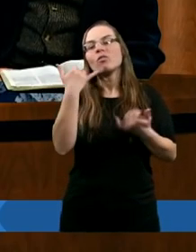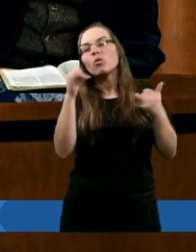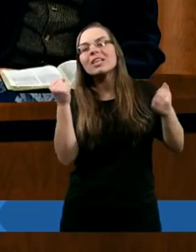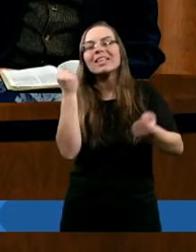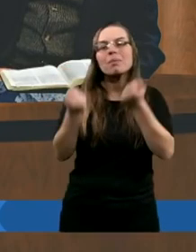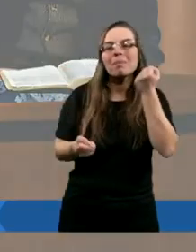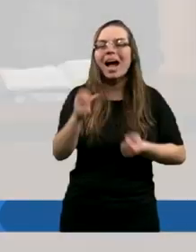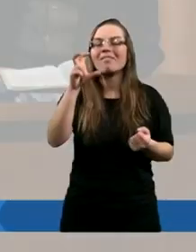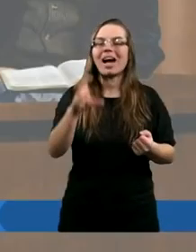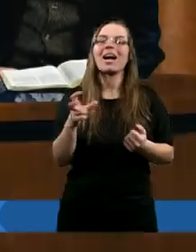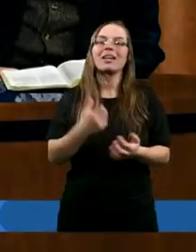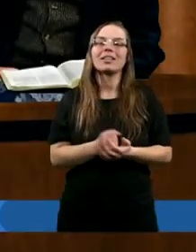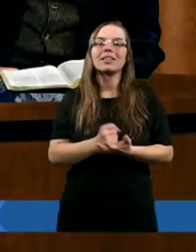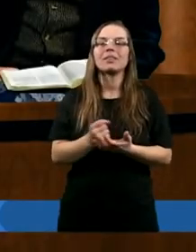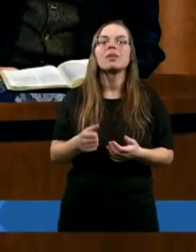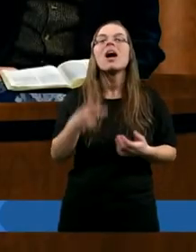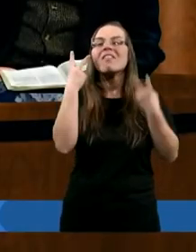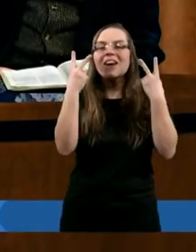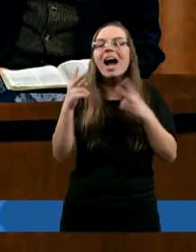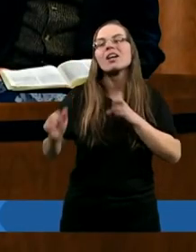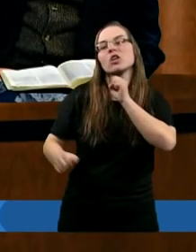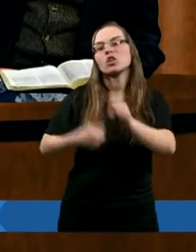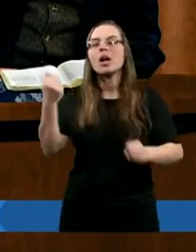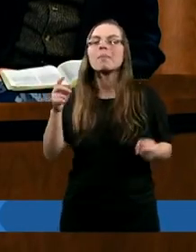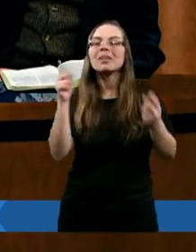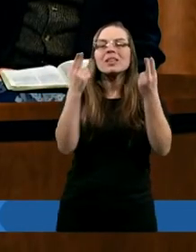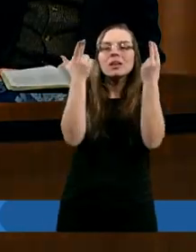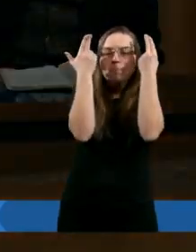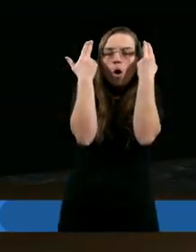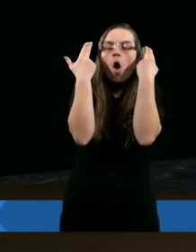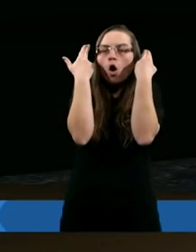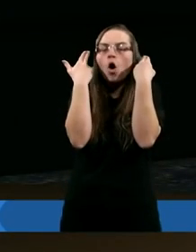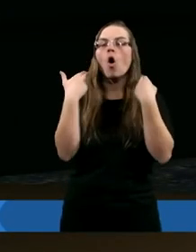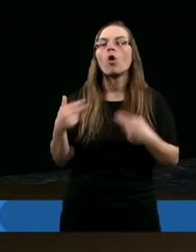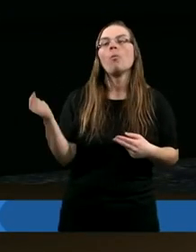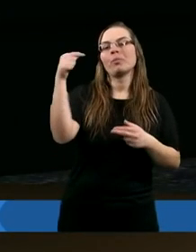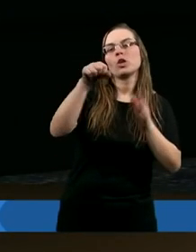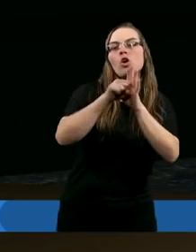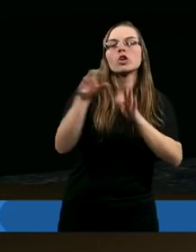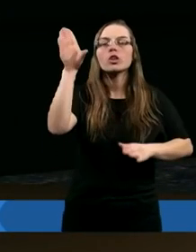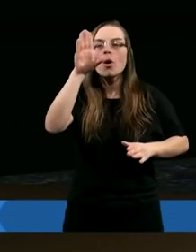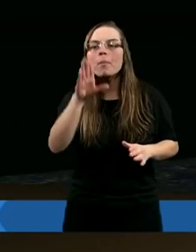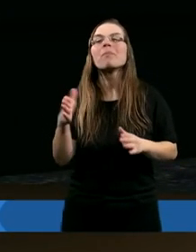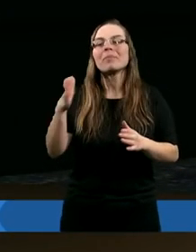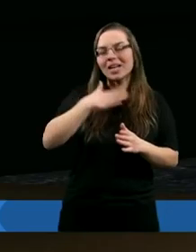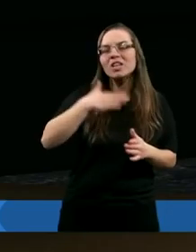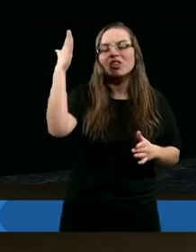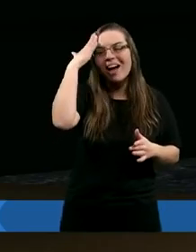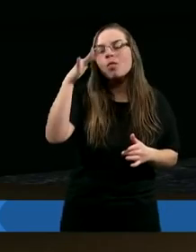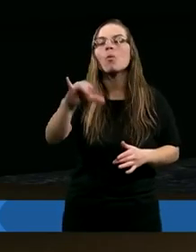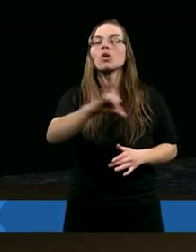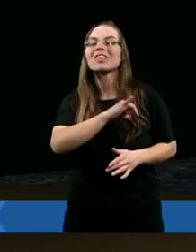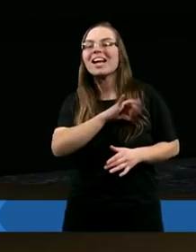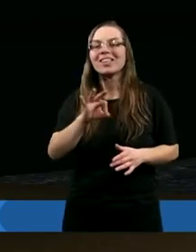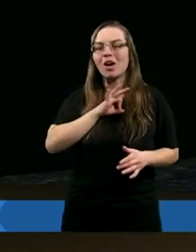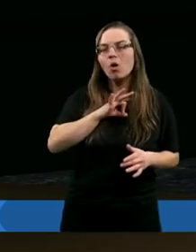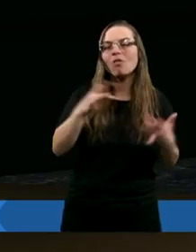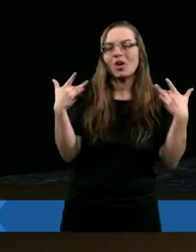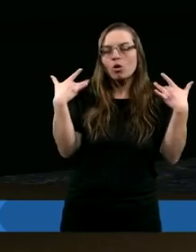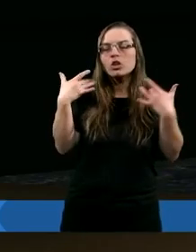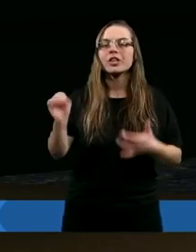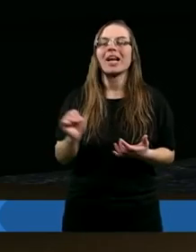sprawach. Ważne, żeby z pokorą przychodzić do Boga, mieć świadomość grzeszności.